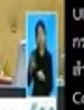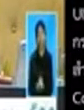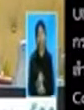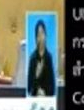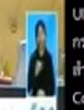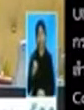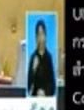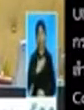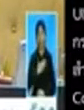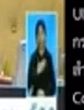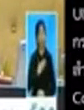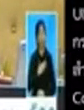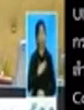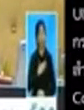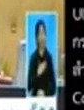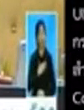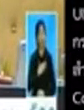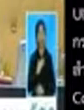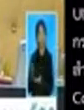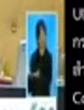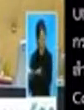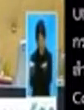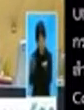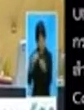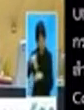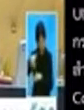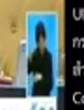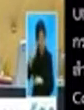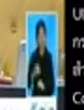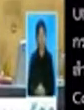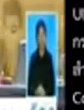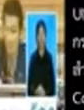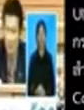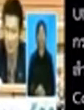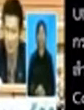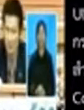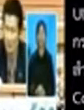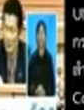เพราะผมใช้อำนาจของผมครับเชิญท่านออกจากห้องประชุมครับ